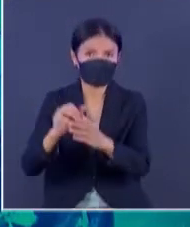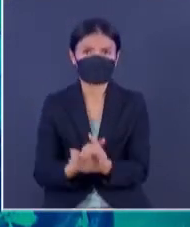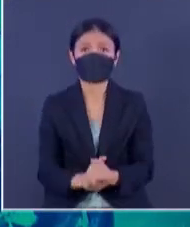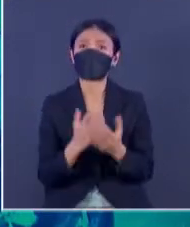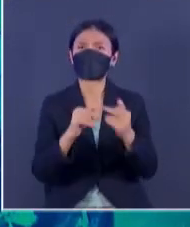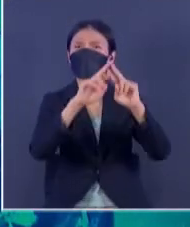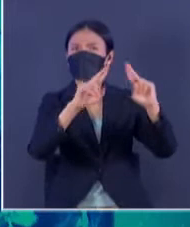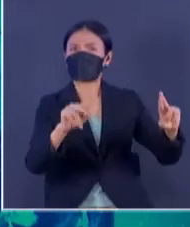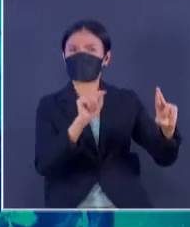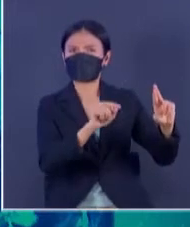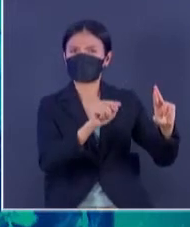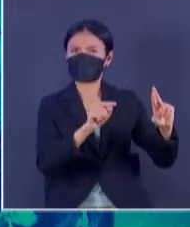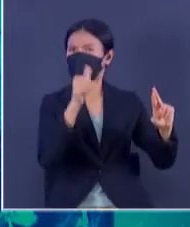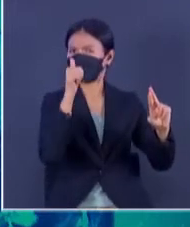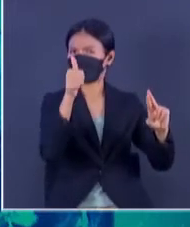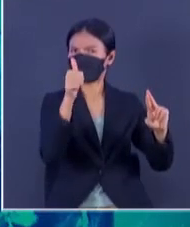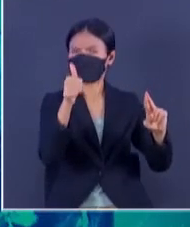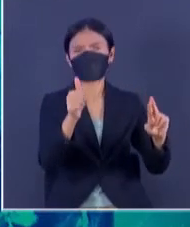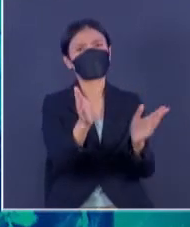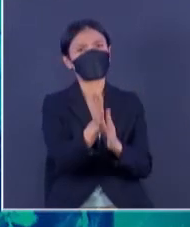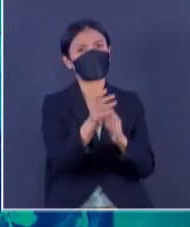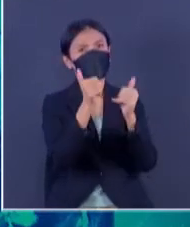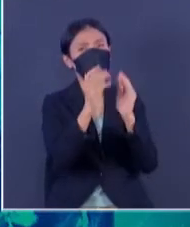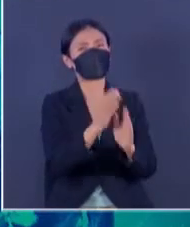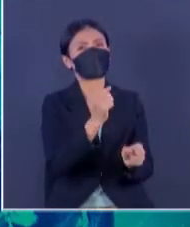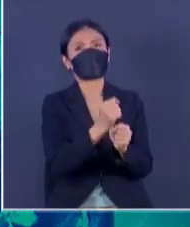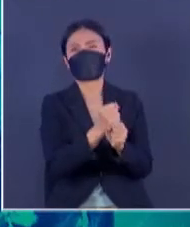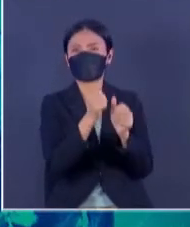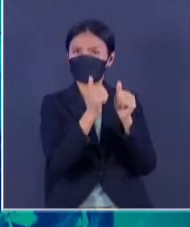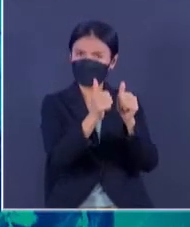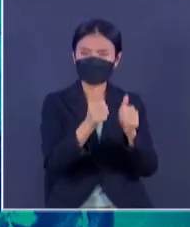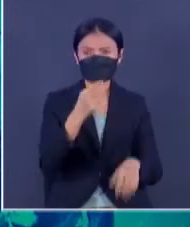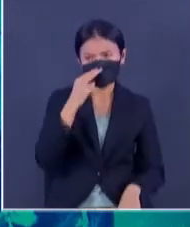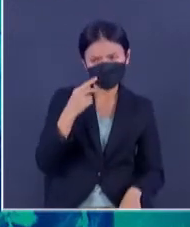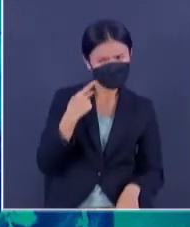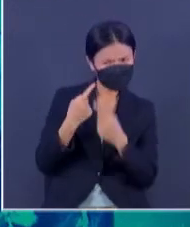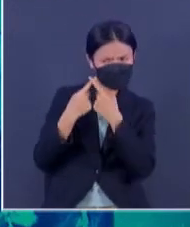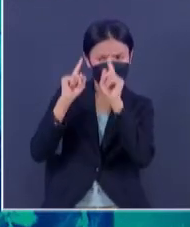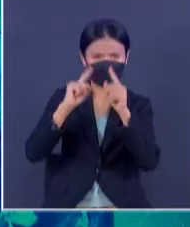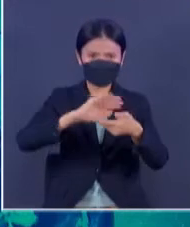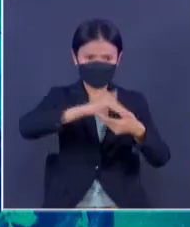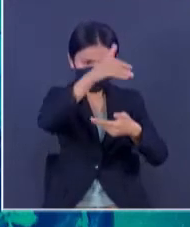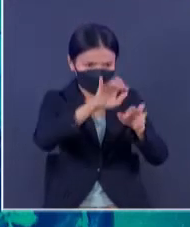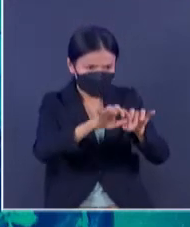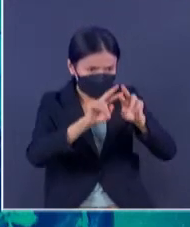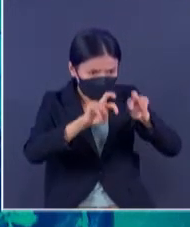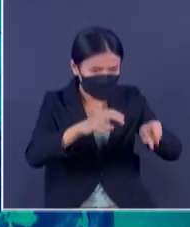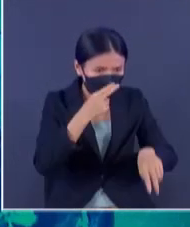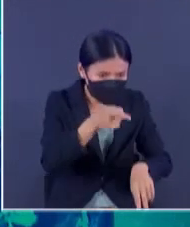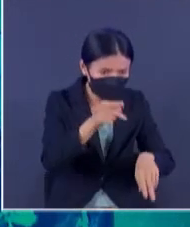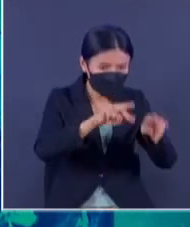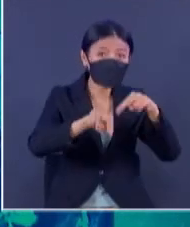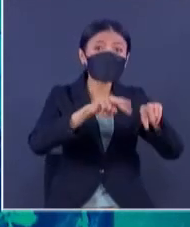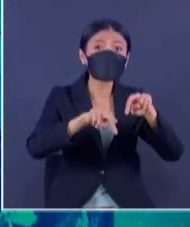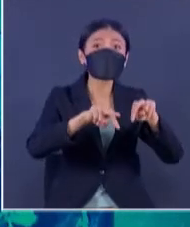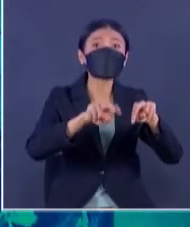ที่เอะใจแล้วก็พยายามเช็คตรวจสอบนะตอนนี้เนี่ยมันระบบออนไลน์ทุกอย่างอ่ะมันตรวจสอบได้อย่างเคสนี้เขาตรวจสอบ